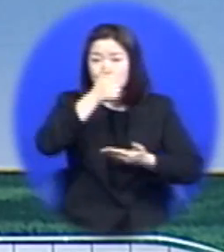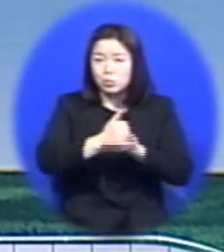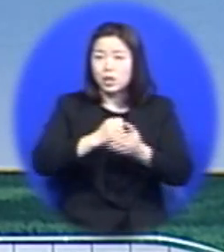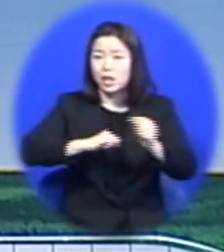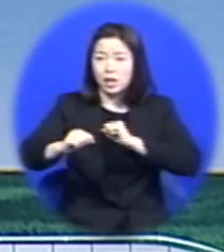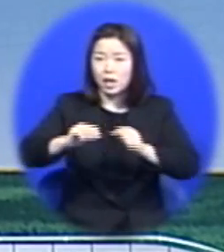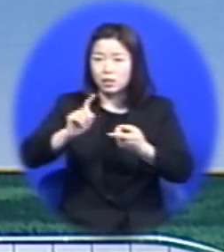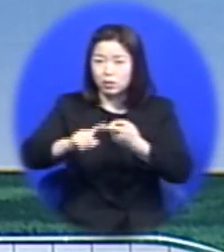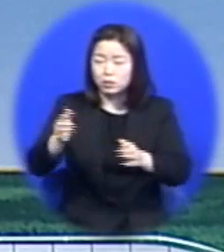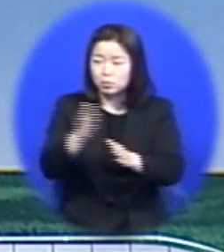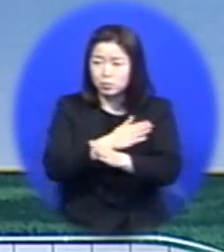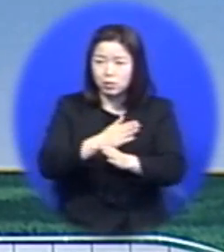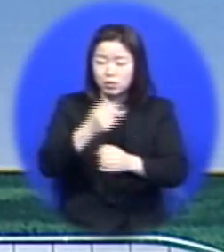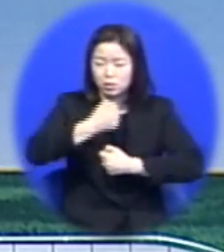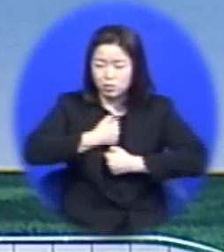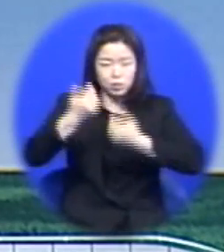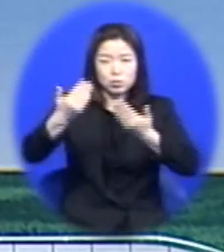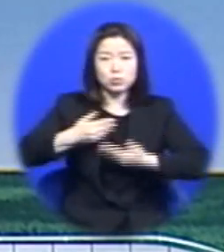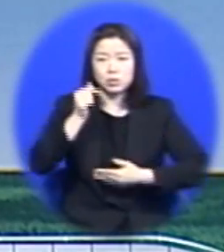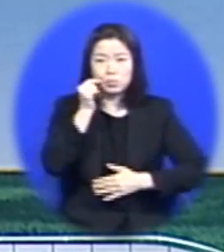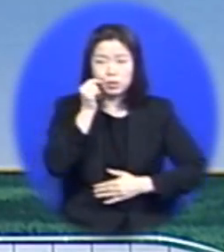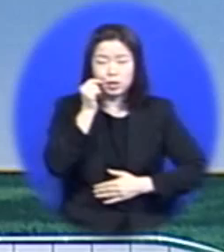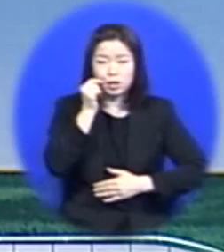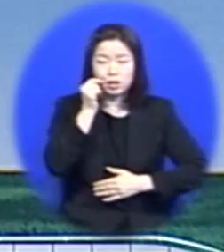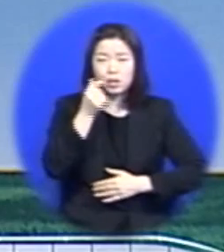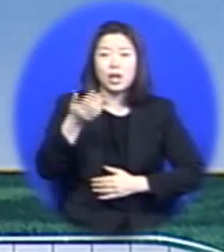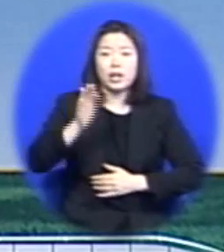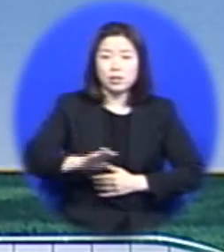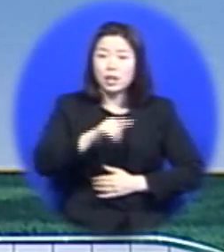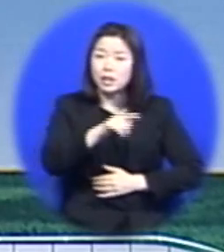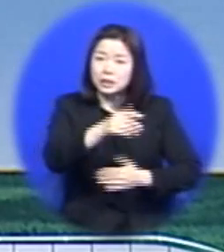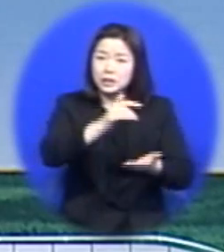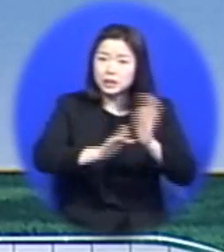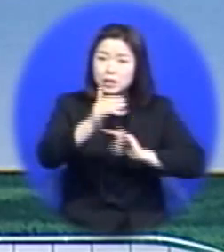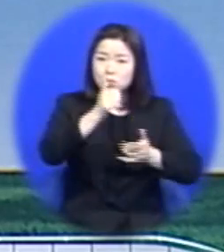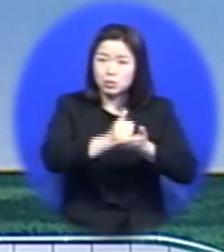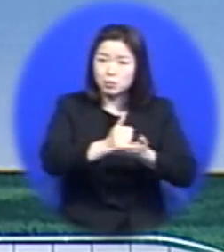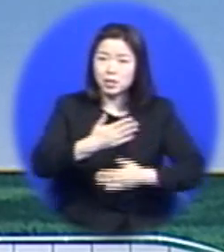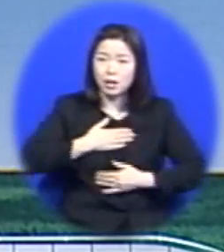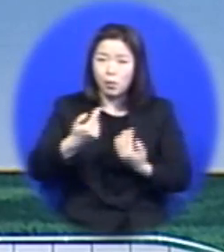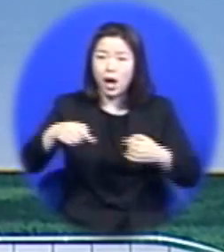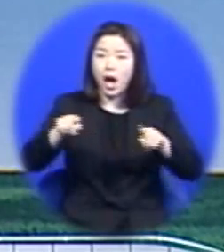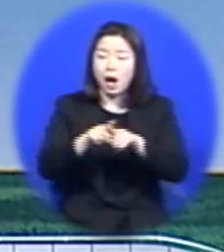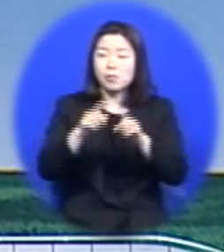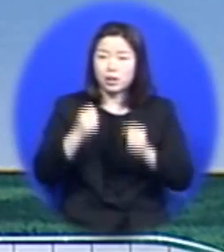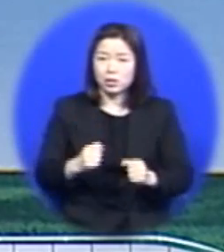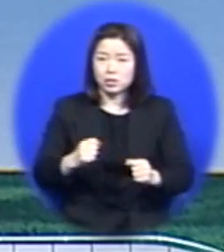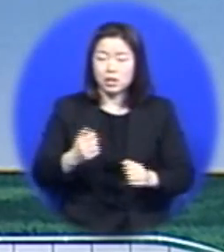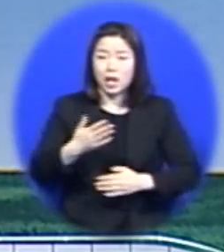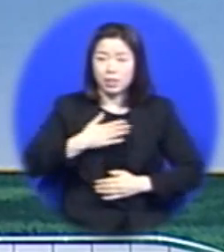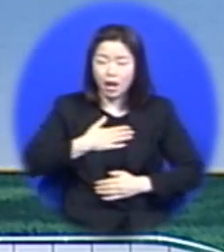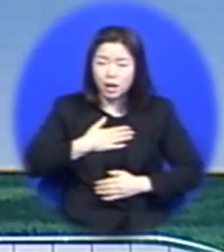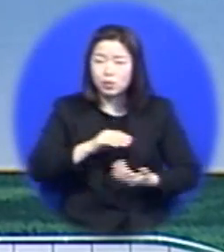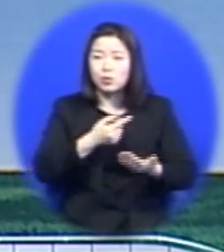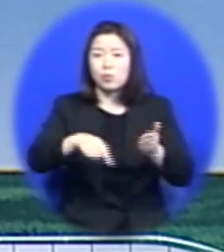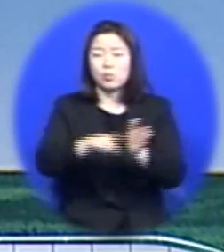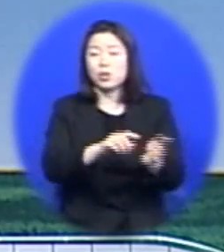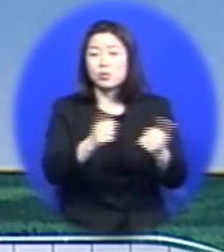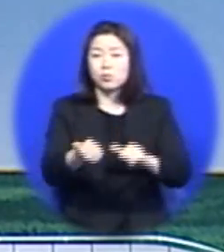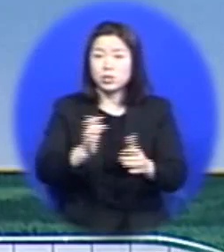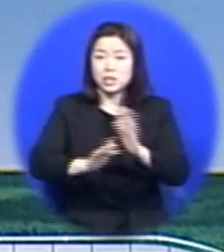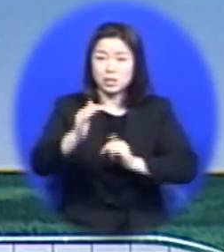못합니다. 근데 그 예수님이 나와 함께 계시는, 나를 위해 죽으신 그 예수님이